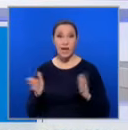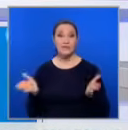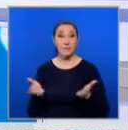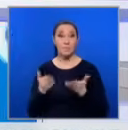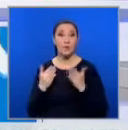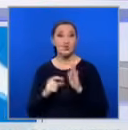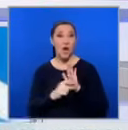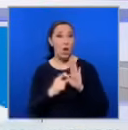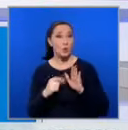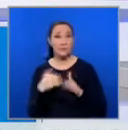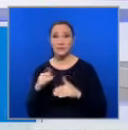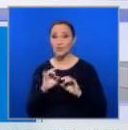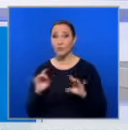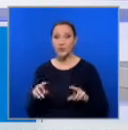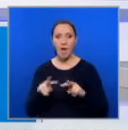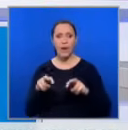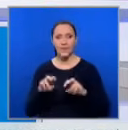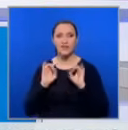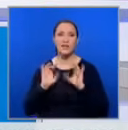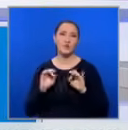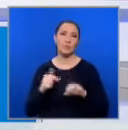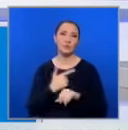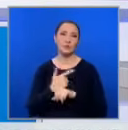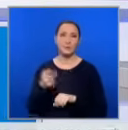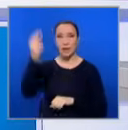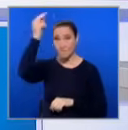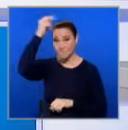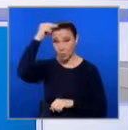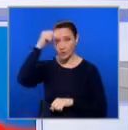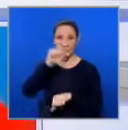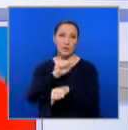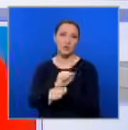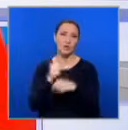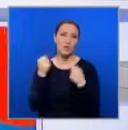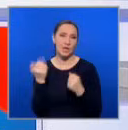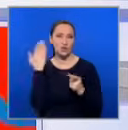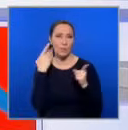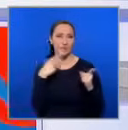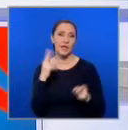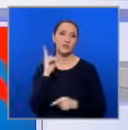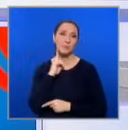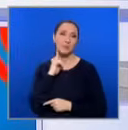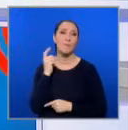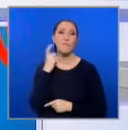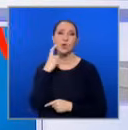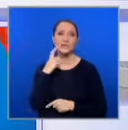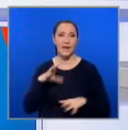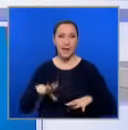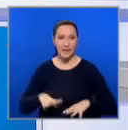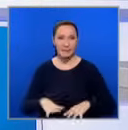започва рубриката ни след новините. С анализ на информация от седмицата, българин беше арестуван с тежки обвинения за шпионаж в